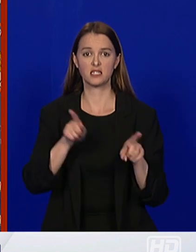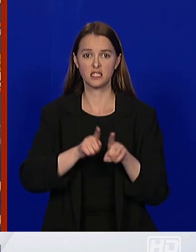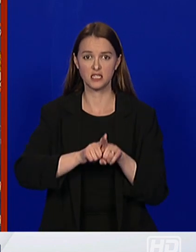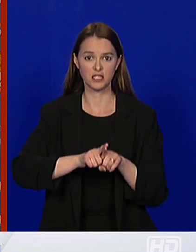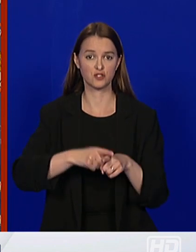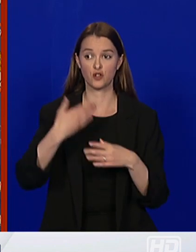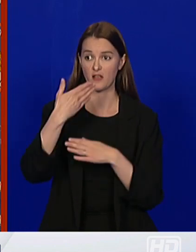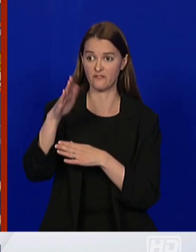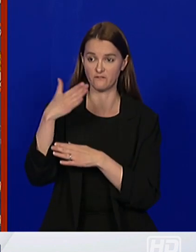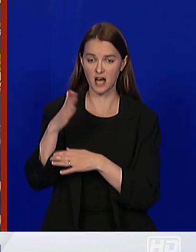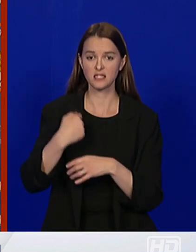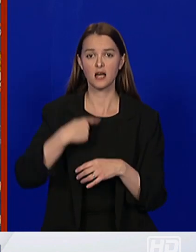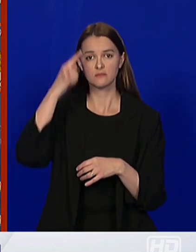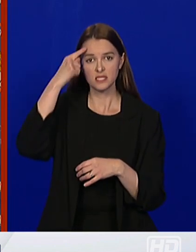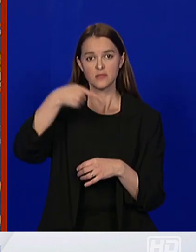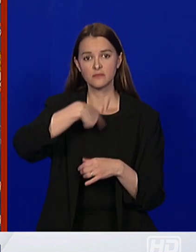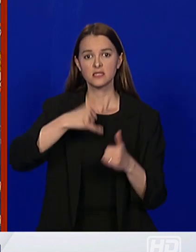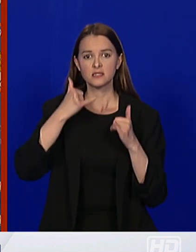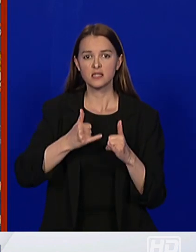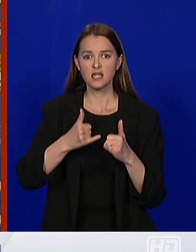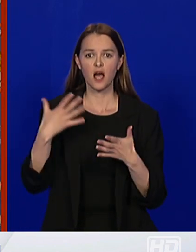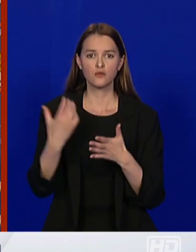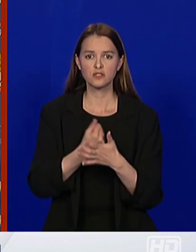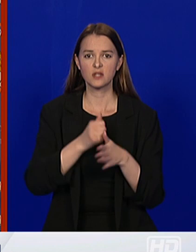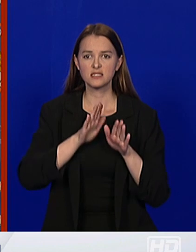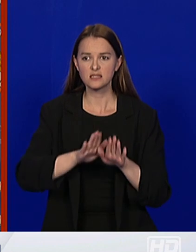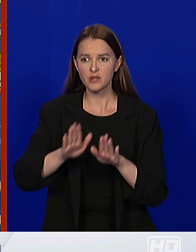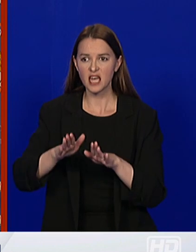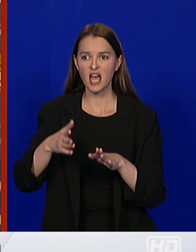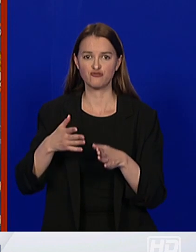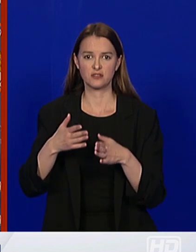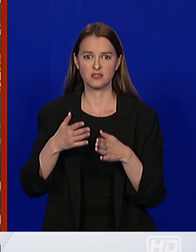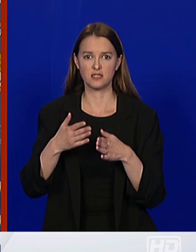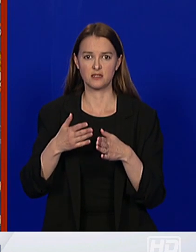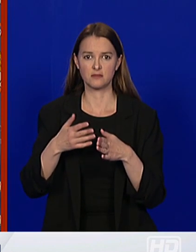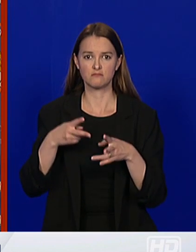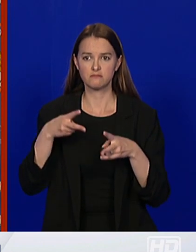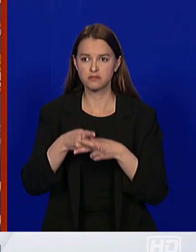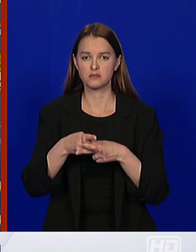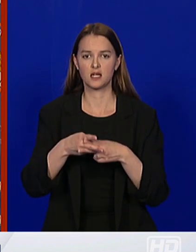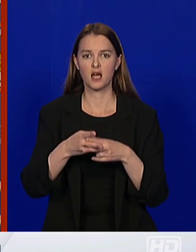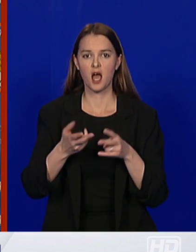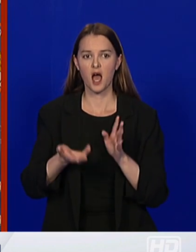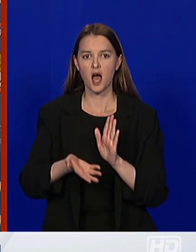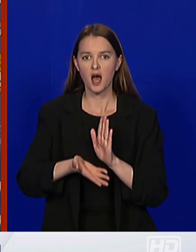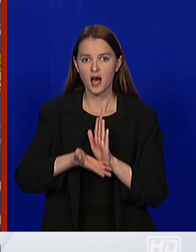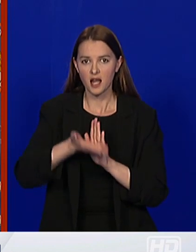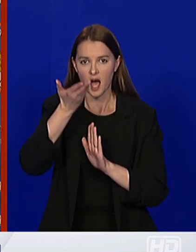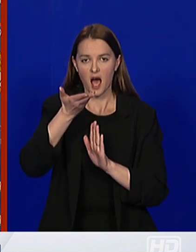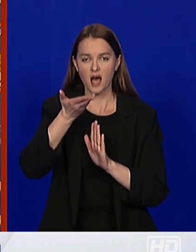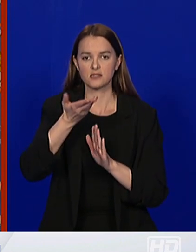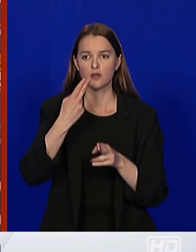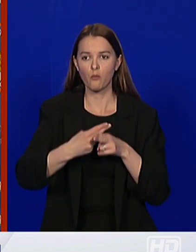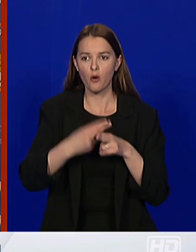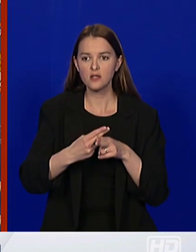za sada eksponencijalni rast broja oboljelih i time sačuvati naš zdravstveni sustav, što je zapravo cilj svih